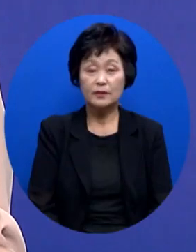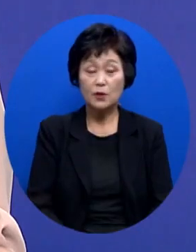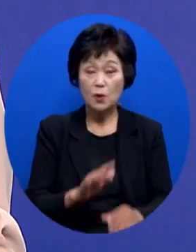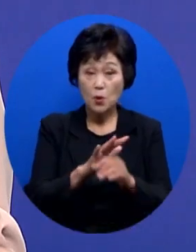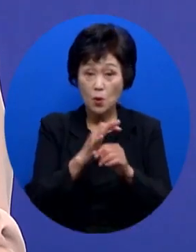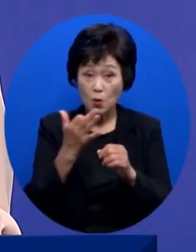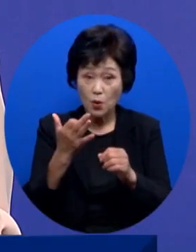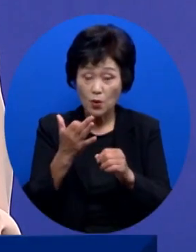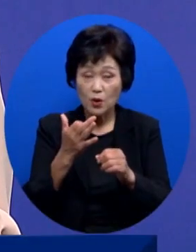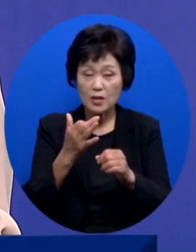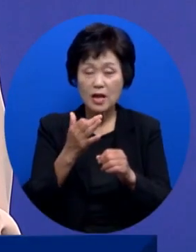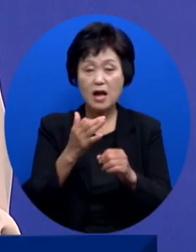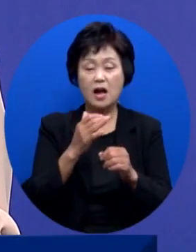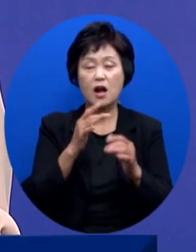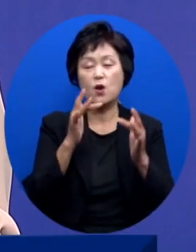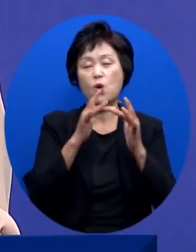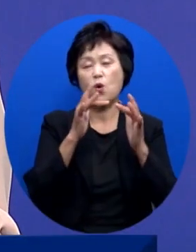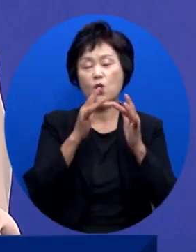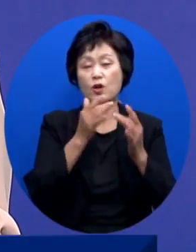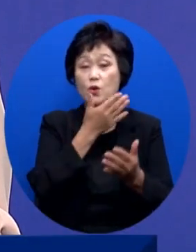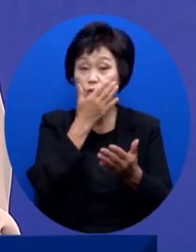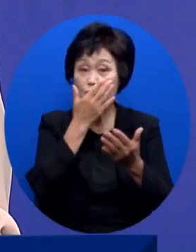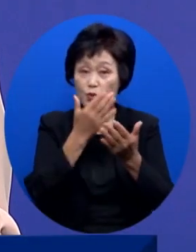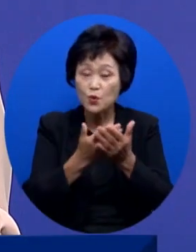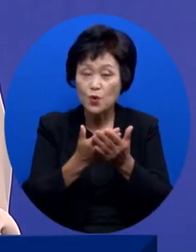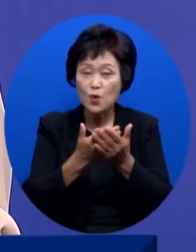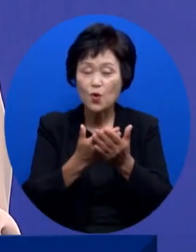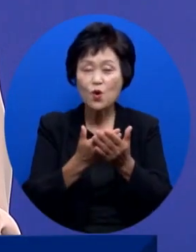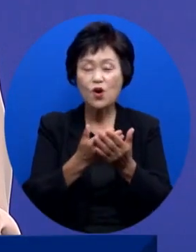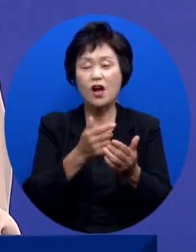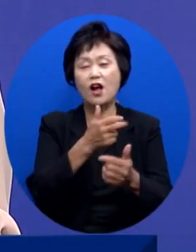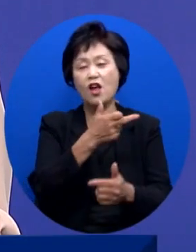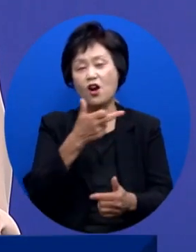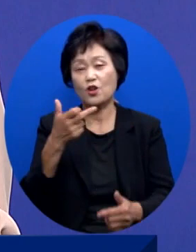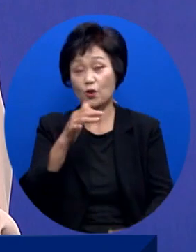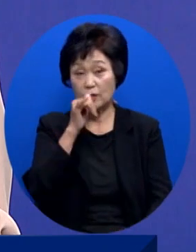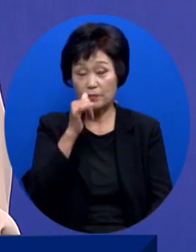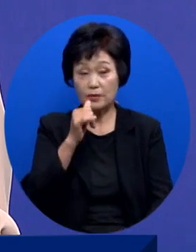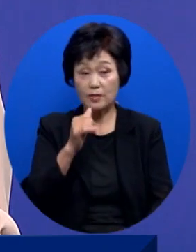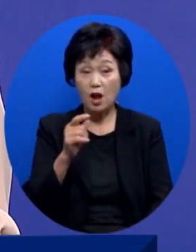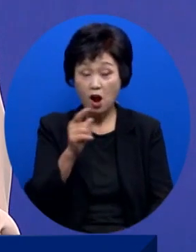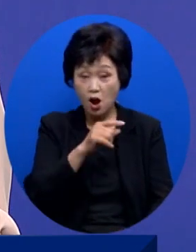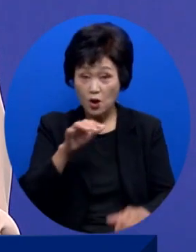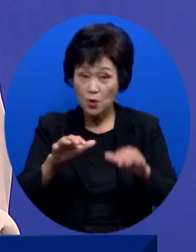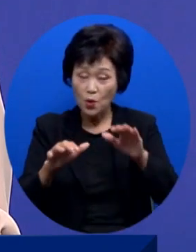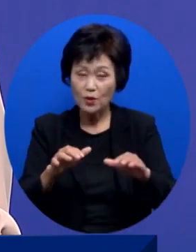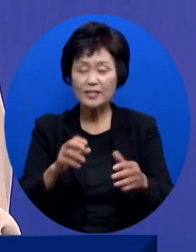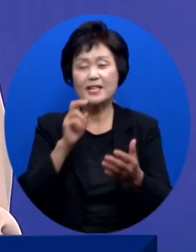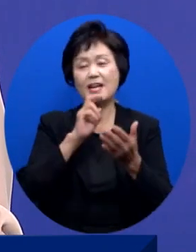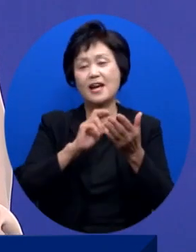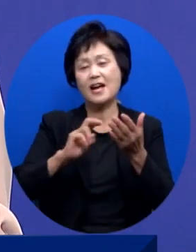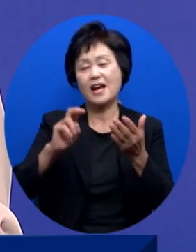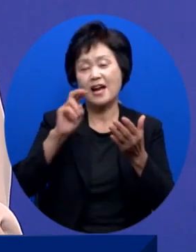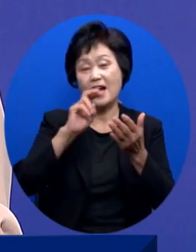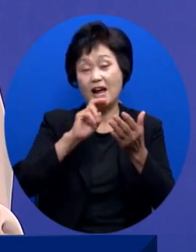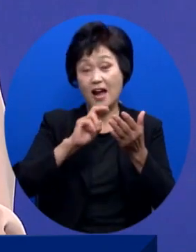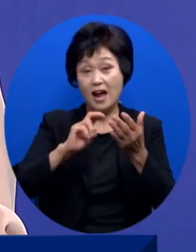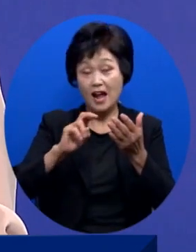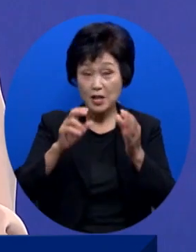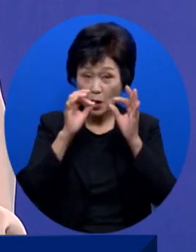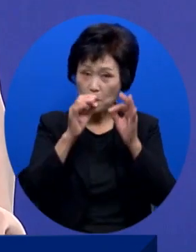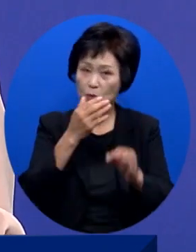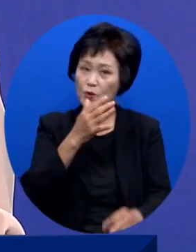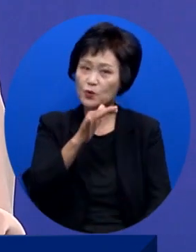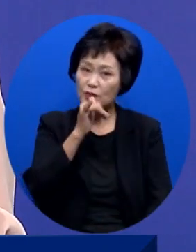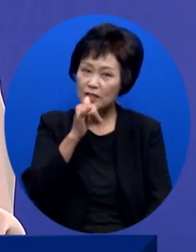코로나19로 온라인의 중요성이 커지고 있습니다. 요즘에는 언제 어디서나 찬양과 예배를 쉽게 접할 수 있는데요. 온라인으로